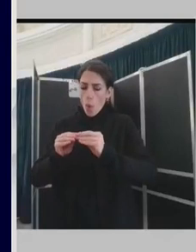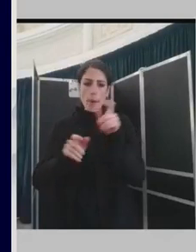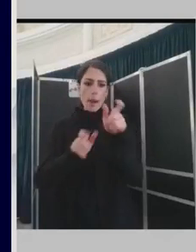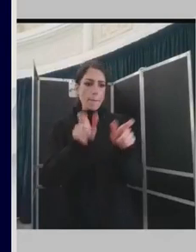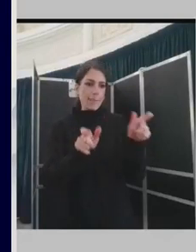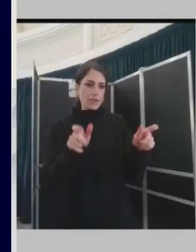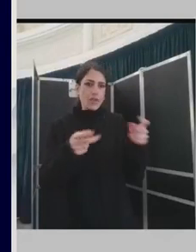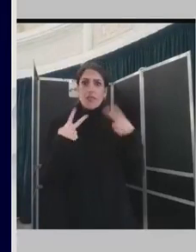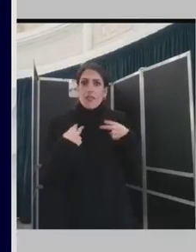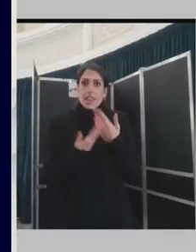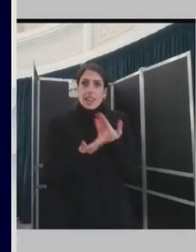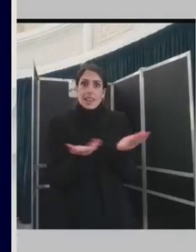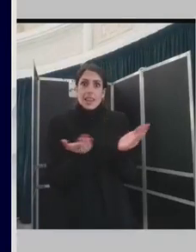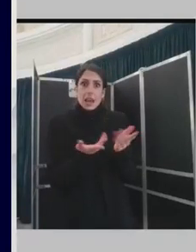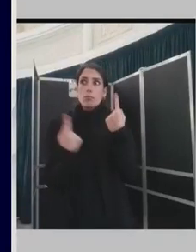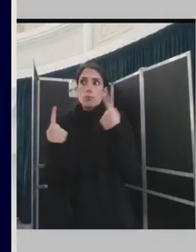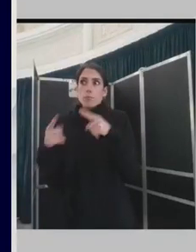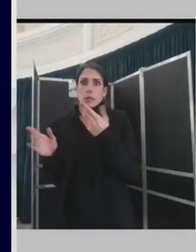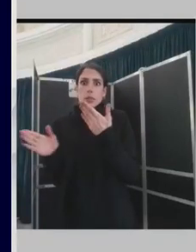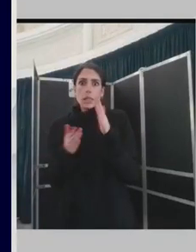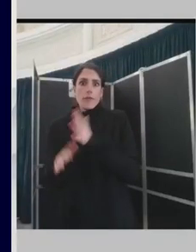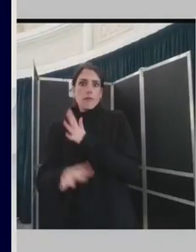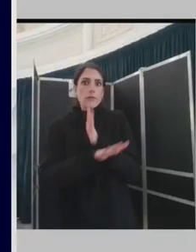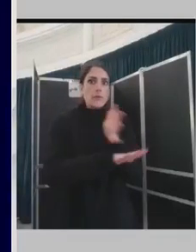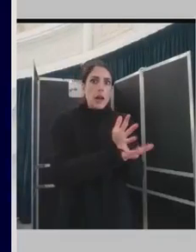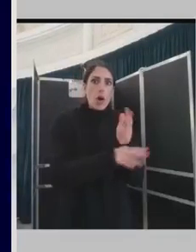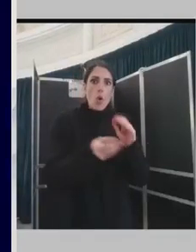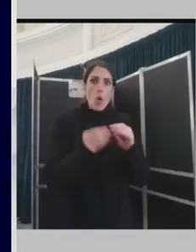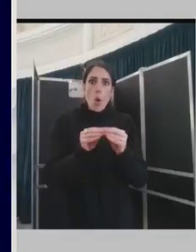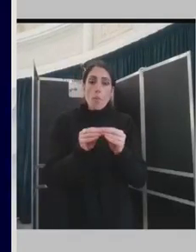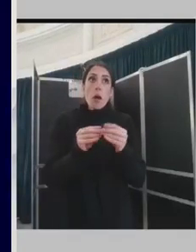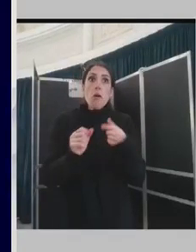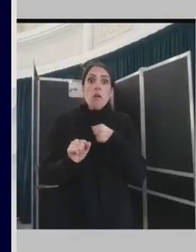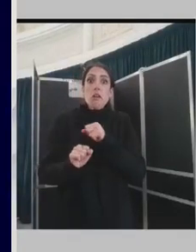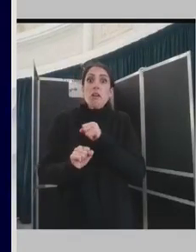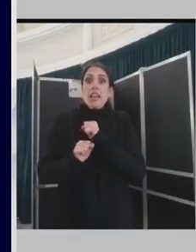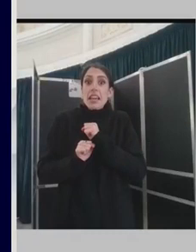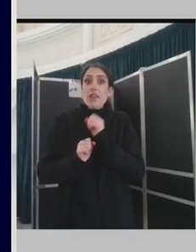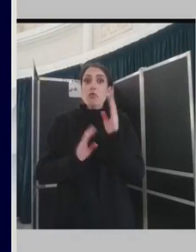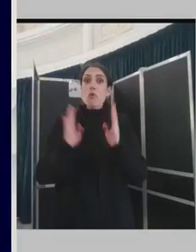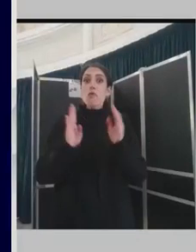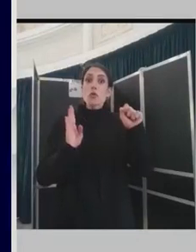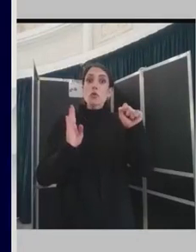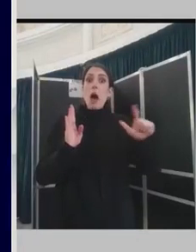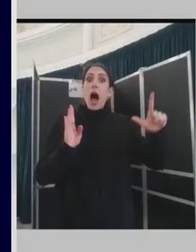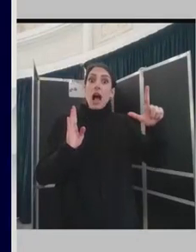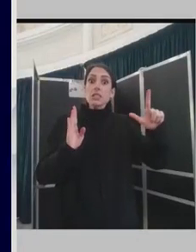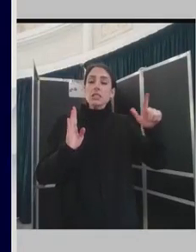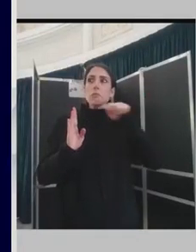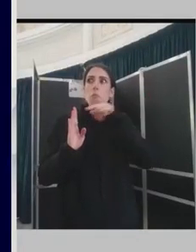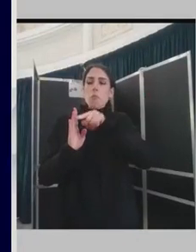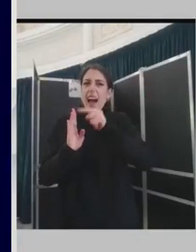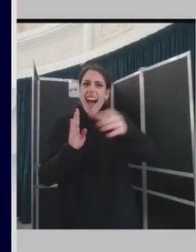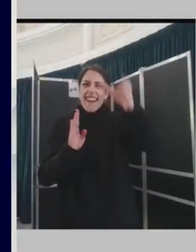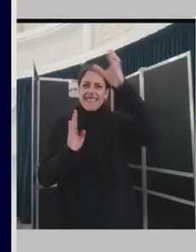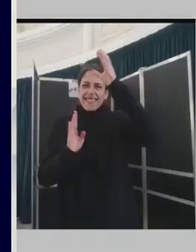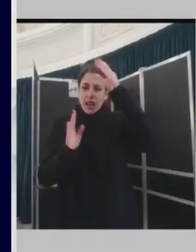territorio, rete che neanche la ASL ha così presente e così diffusa. Li ringrazio pubblicamente